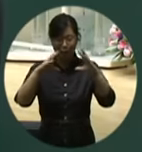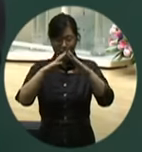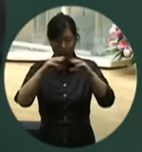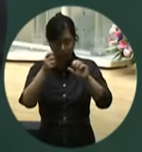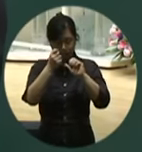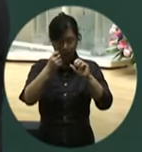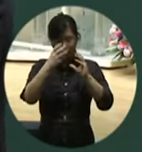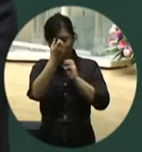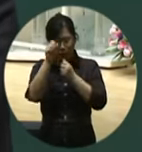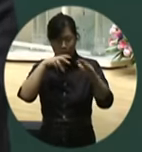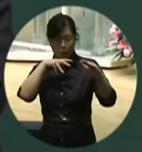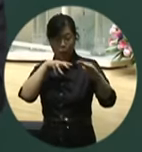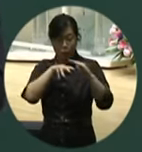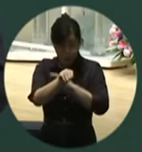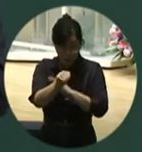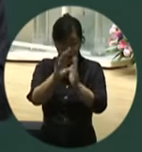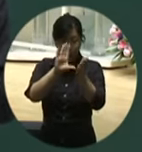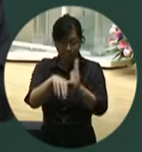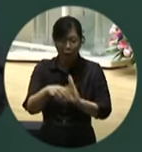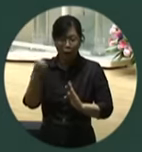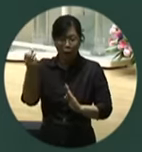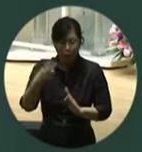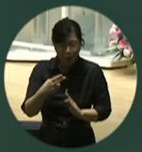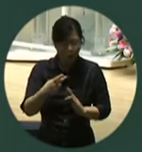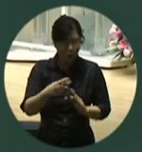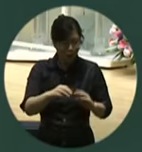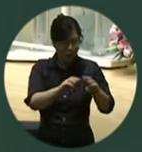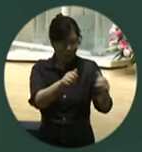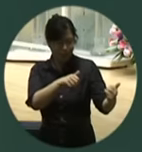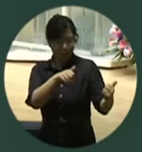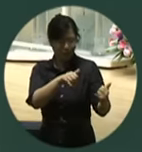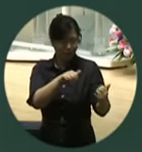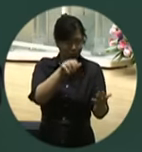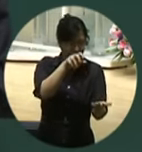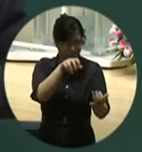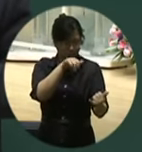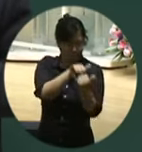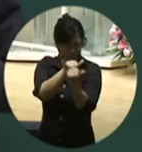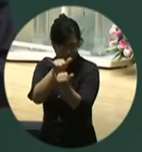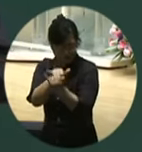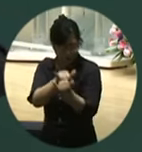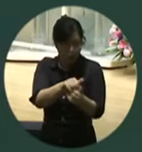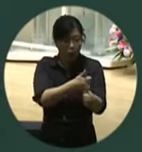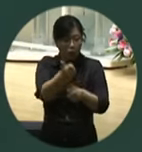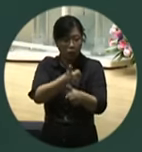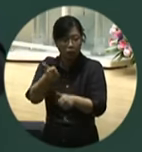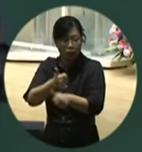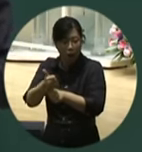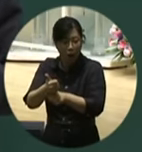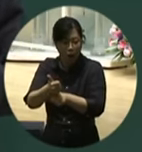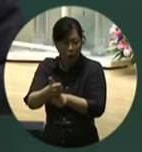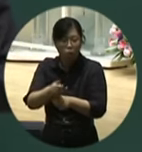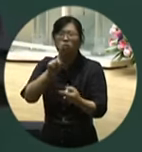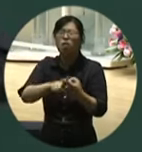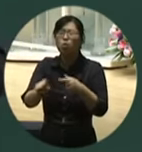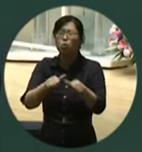다 들었다. It's not just the average one. She said, I heard all the rumors, all the news of what happened when you came out of Egypt and on your way here.